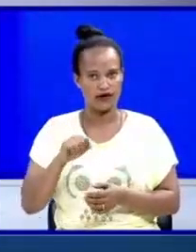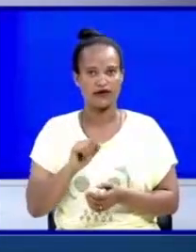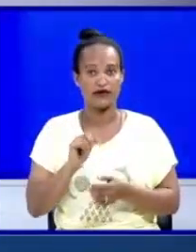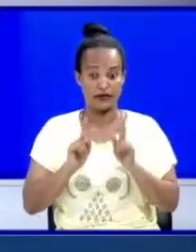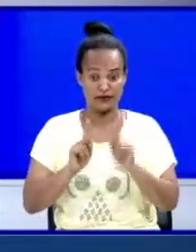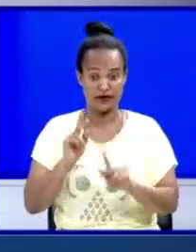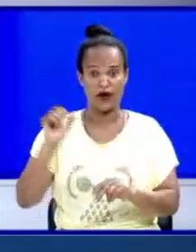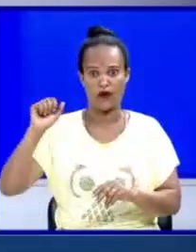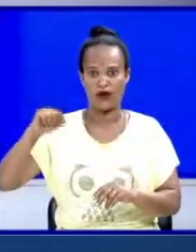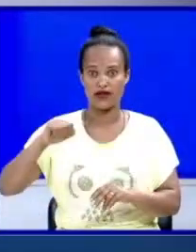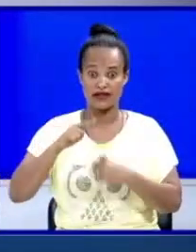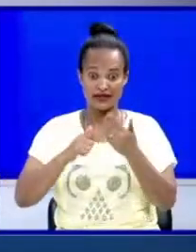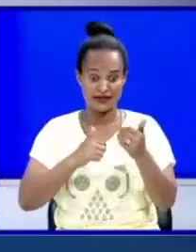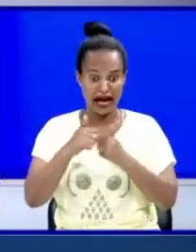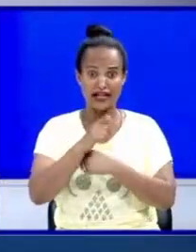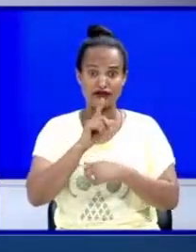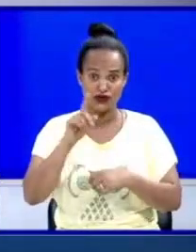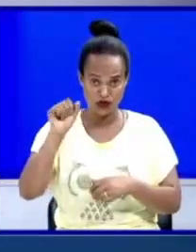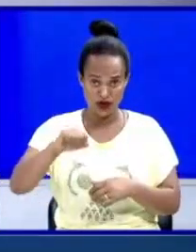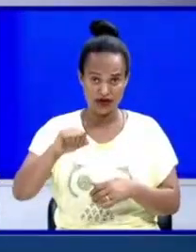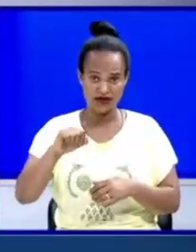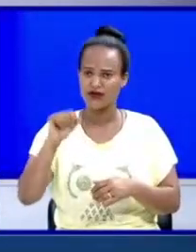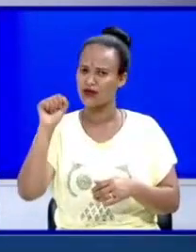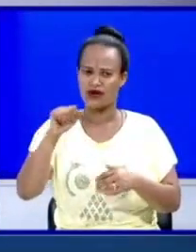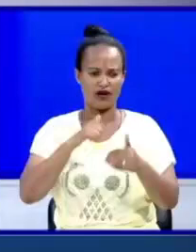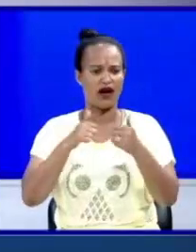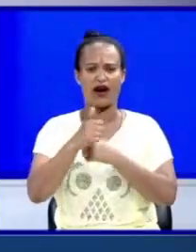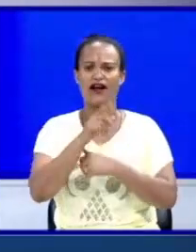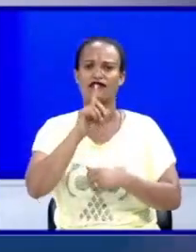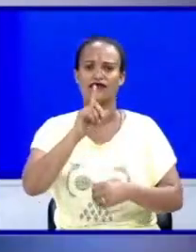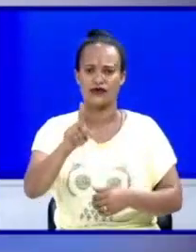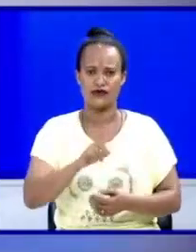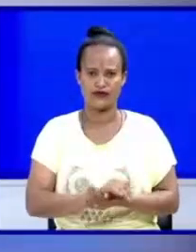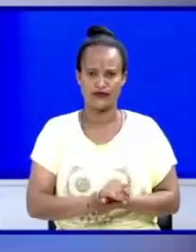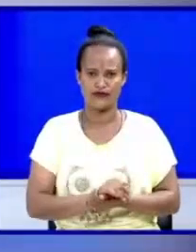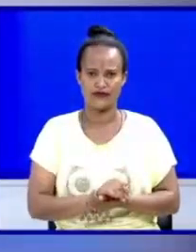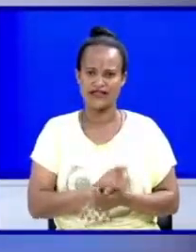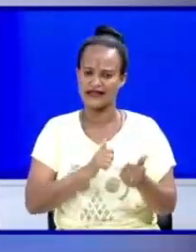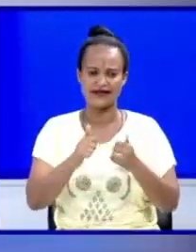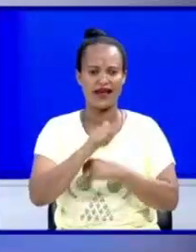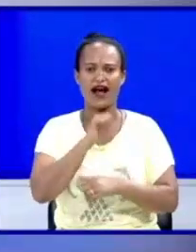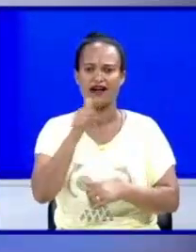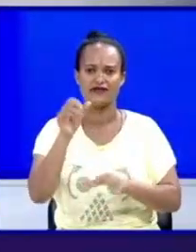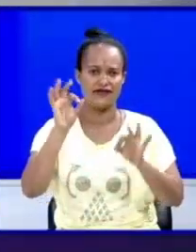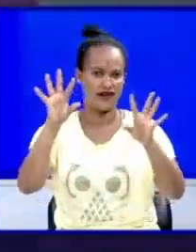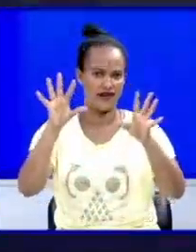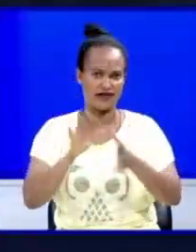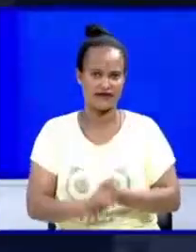ስለዚ ክሓልፍ ይወ ክሓልፍ እዩ ኩሉ ዘይሓልፍ የላ